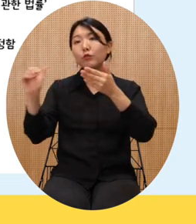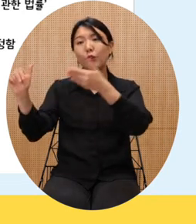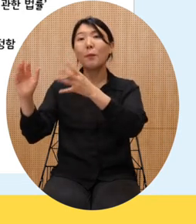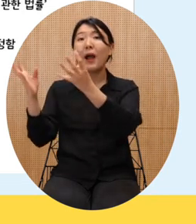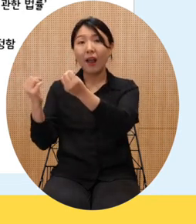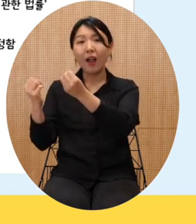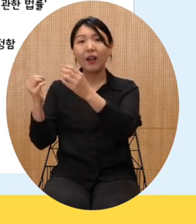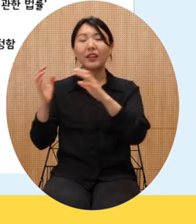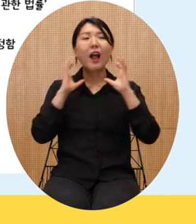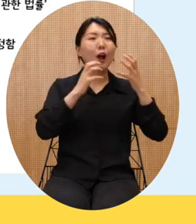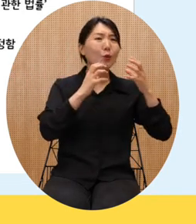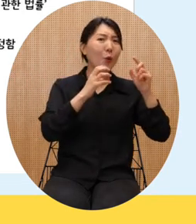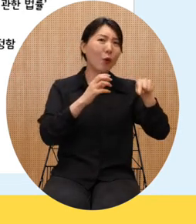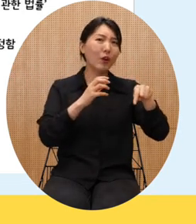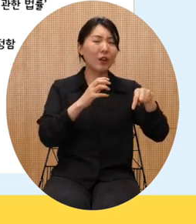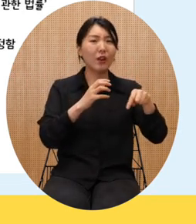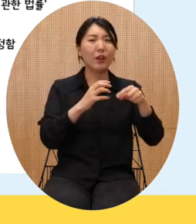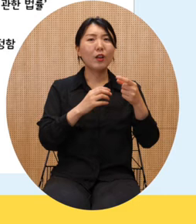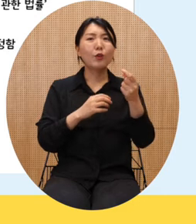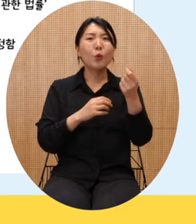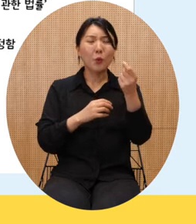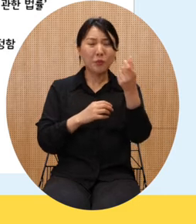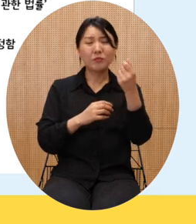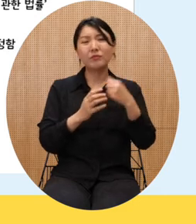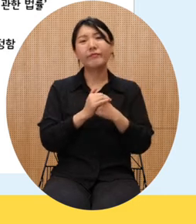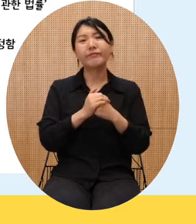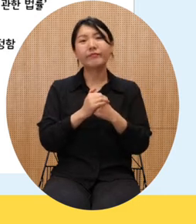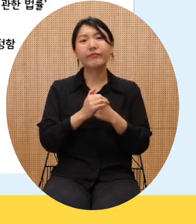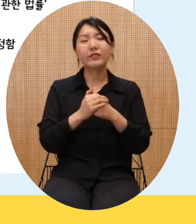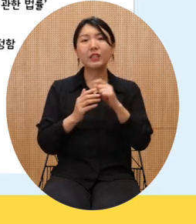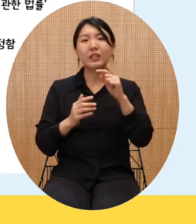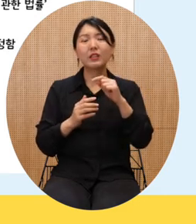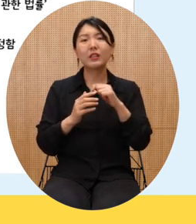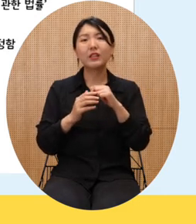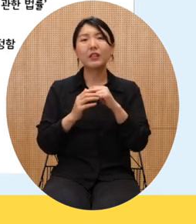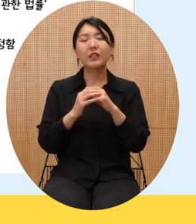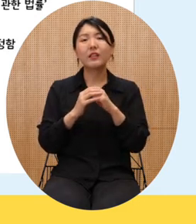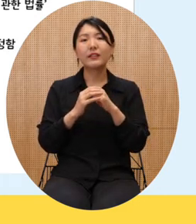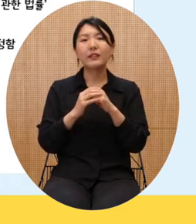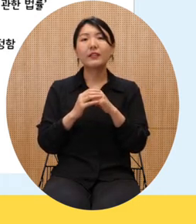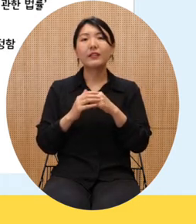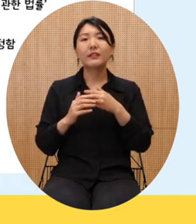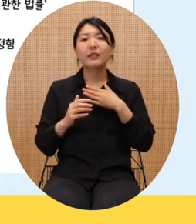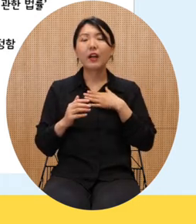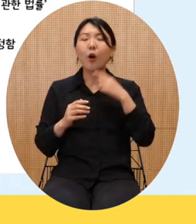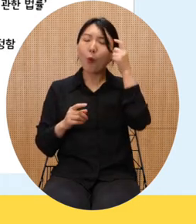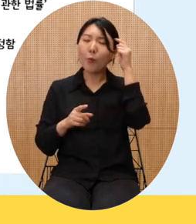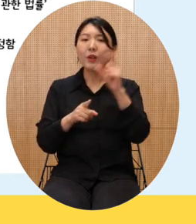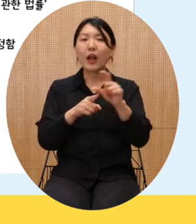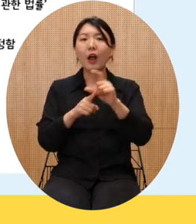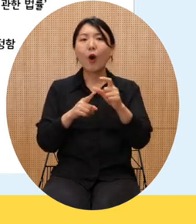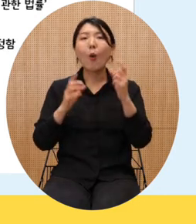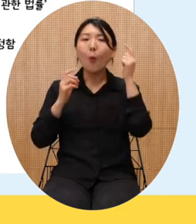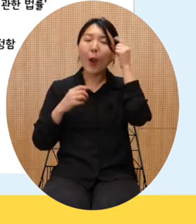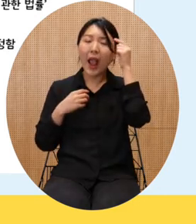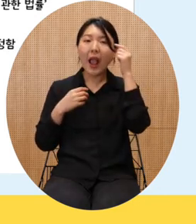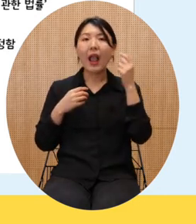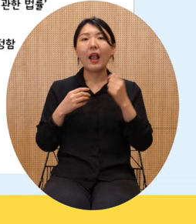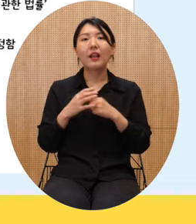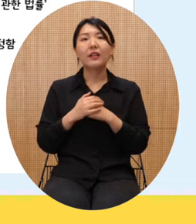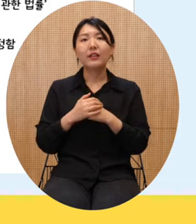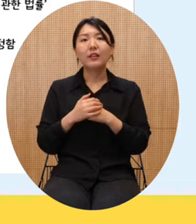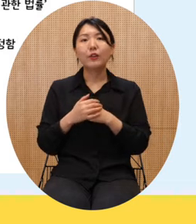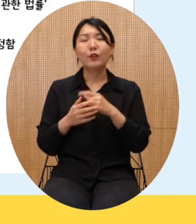다자녀 유형이 생기긴 했지만 물량도 적고 대상도 너무 제한적입니다. 그래서 이런 형평성, 그래서 아까 제가